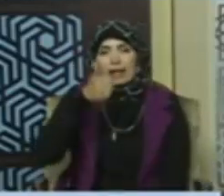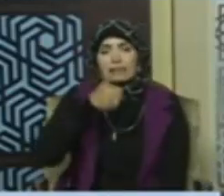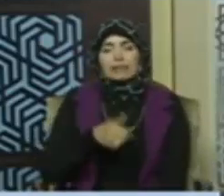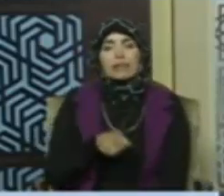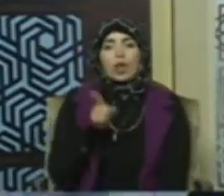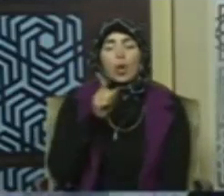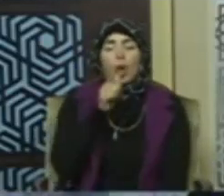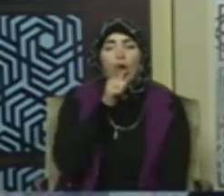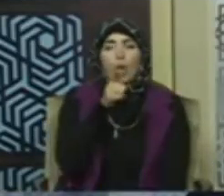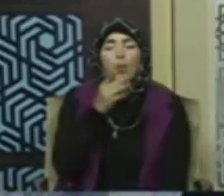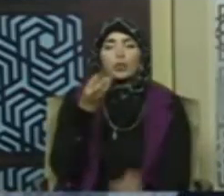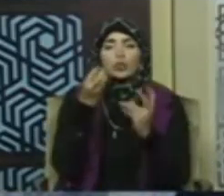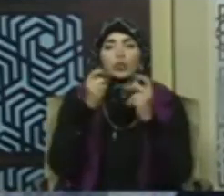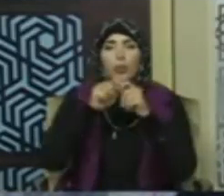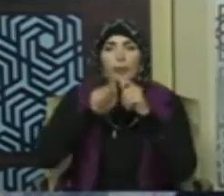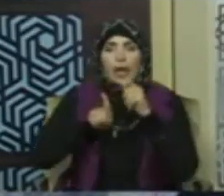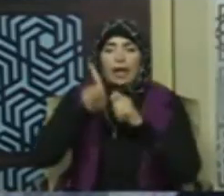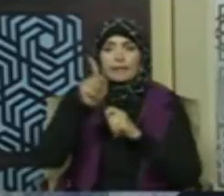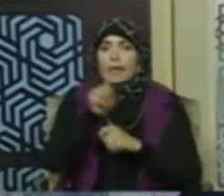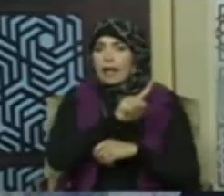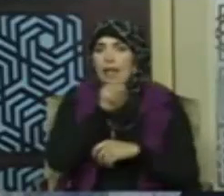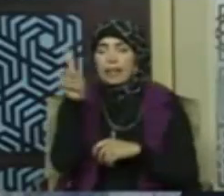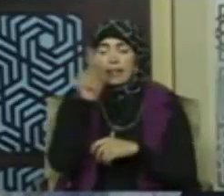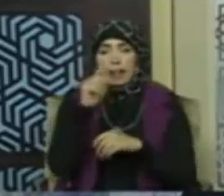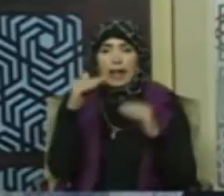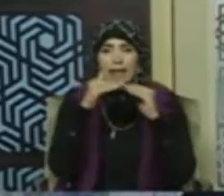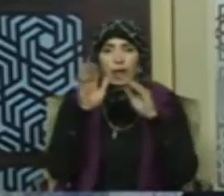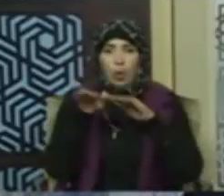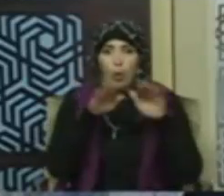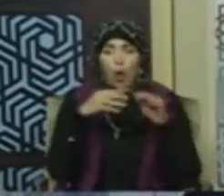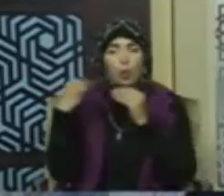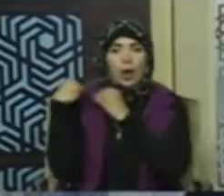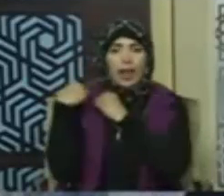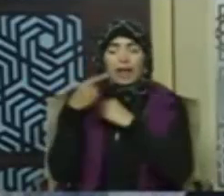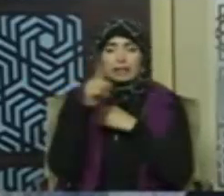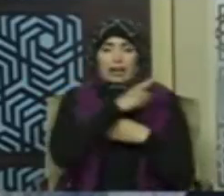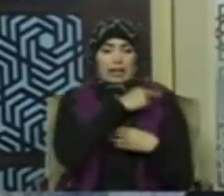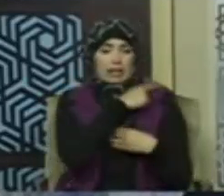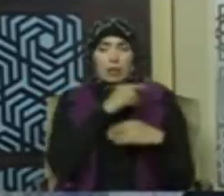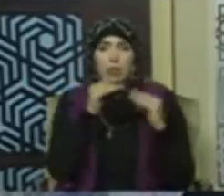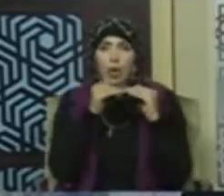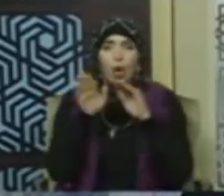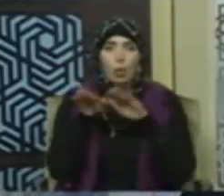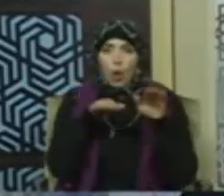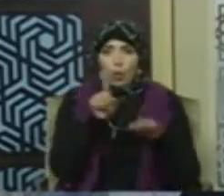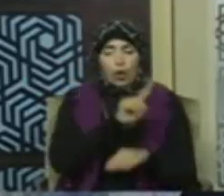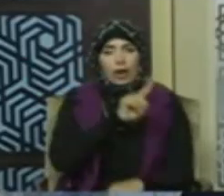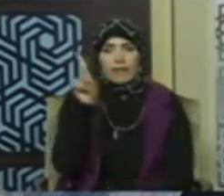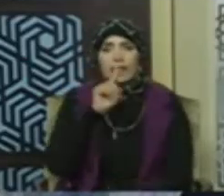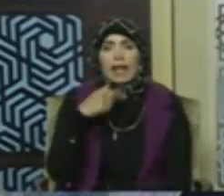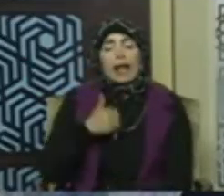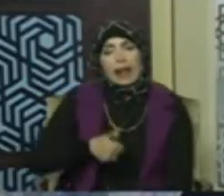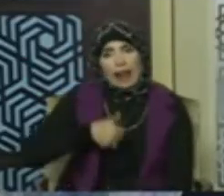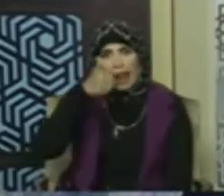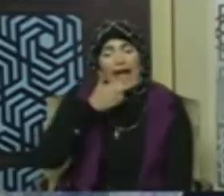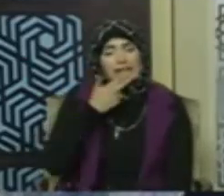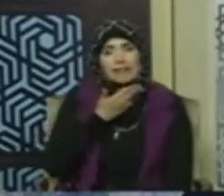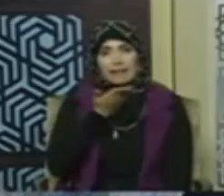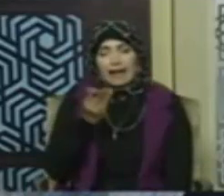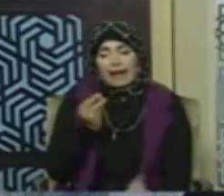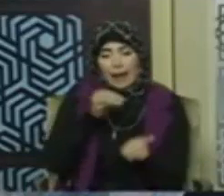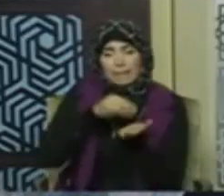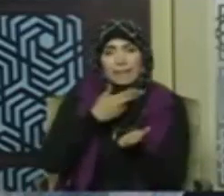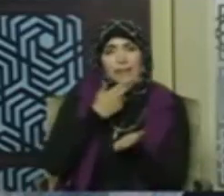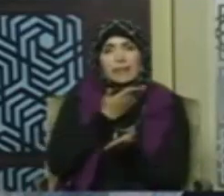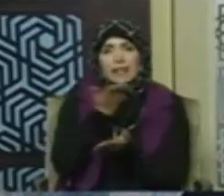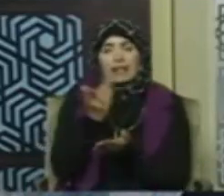ويقول سبحانه: ولا تستوي الحسنة ولا السيئة، ادفع بالتي هي